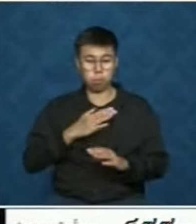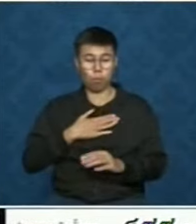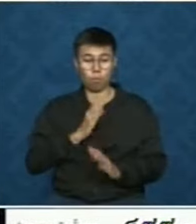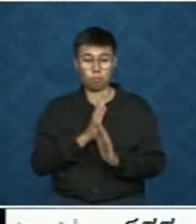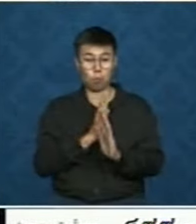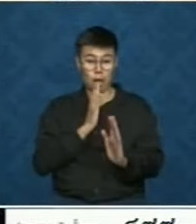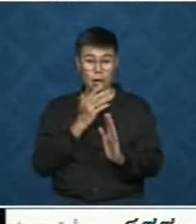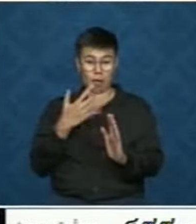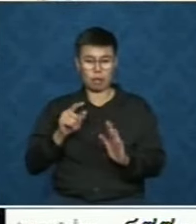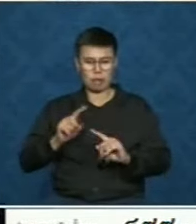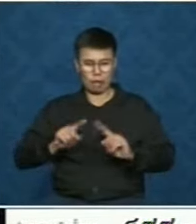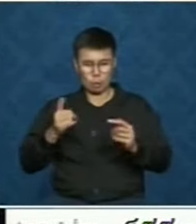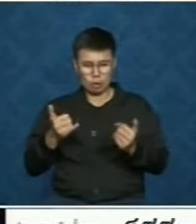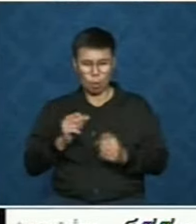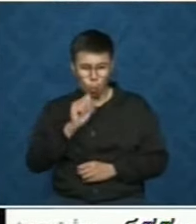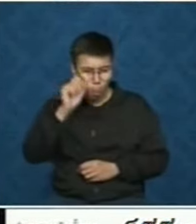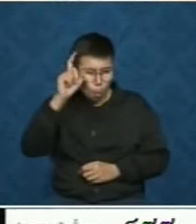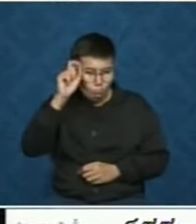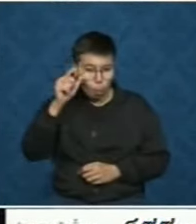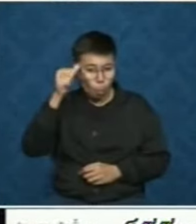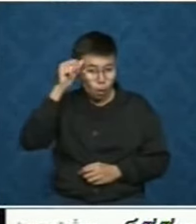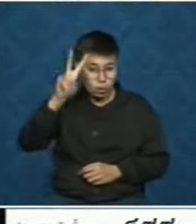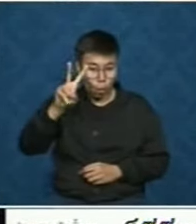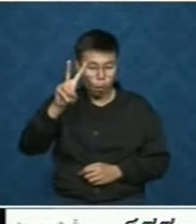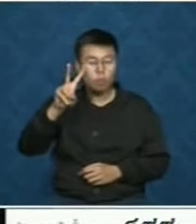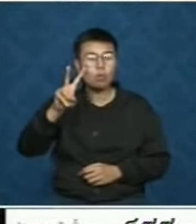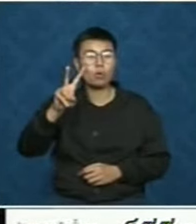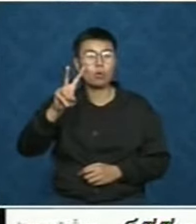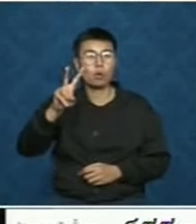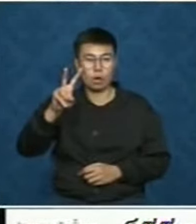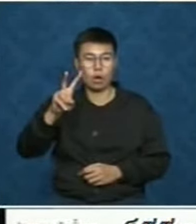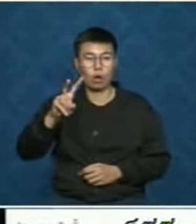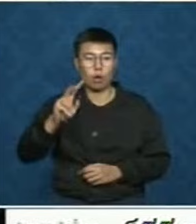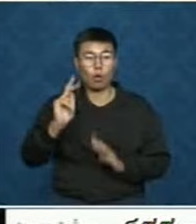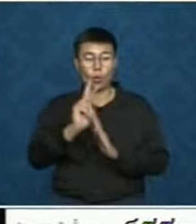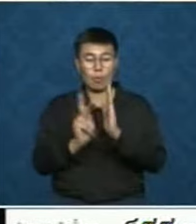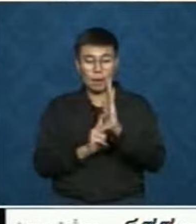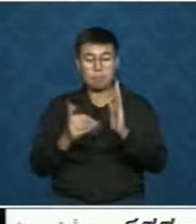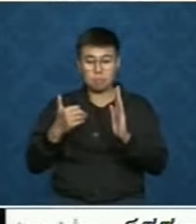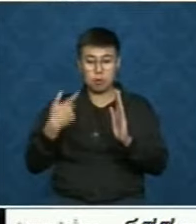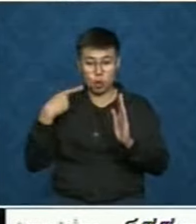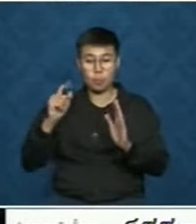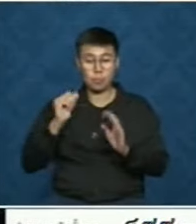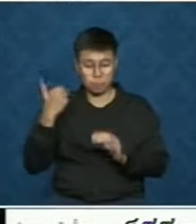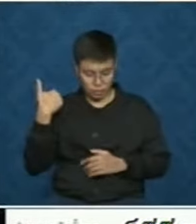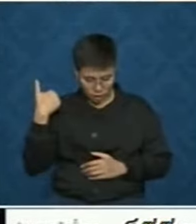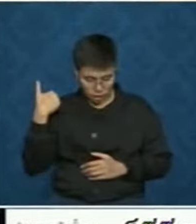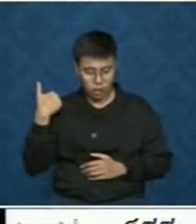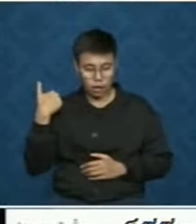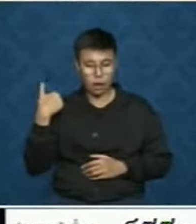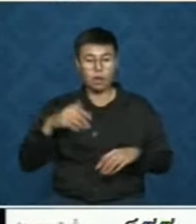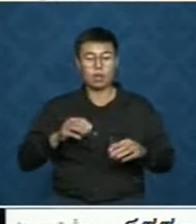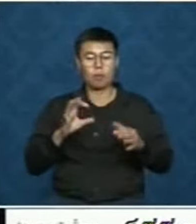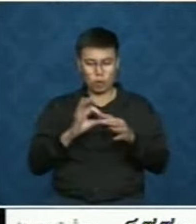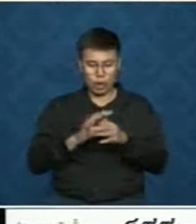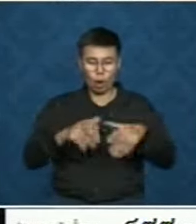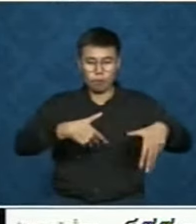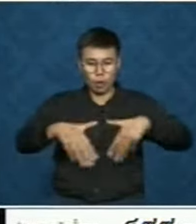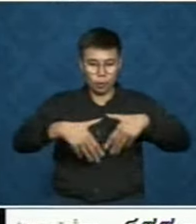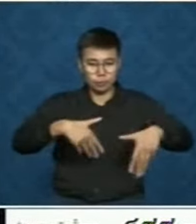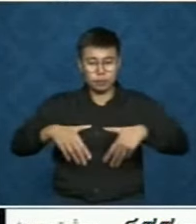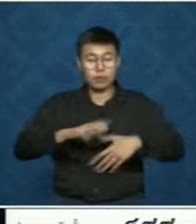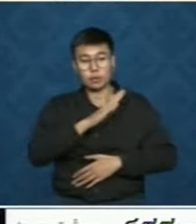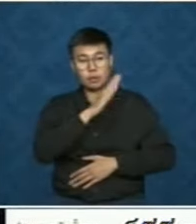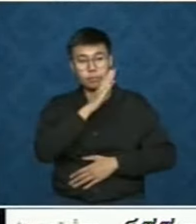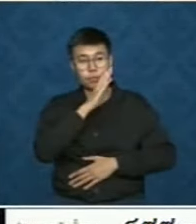แบบเร่งด่วนแบบนี้เนี่ย 2วันผมก็โอเคที่ร่างกฎหมายมันมีประโยชน์ก็เข้ามาพิจารณาเพื่อประโยชน์ของพี่น้องประชาชนครับ